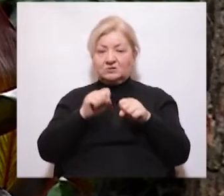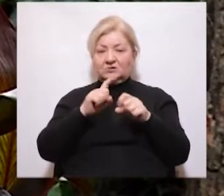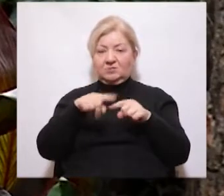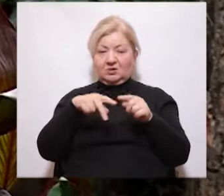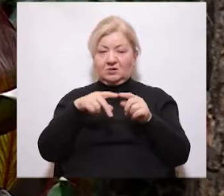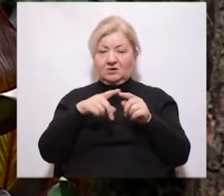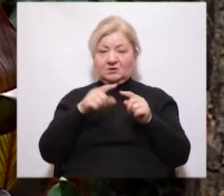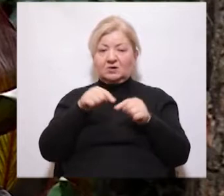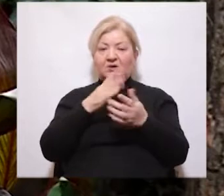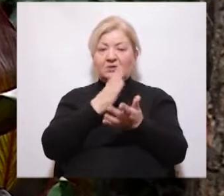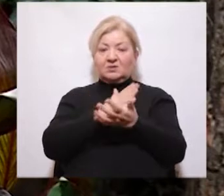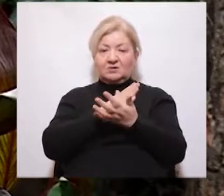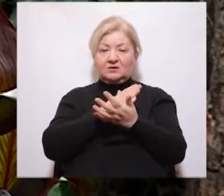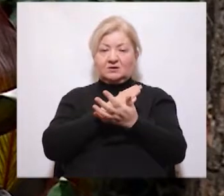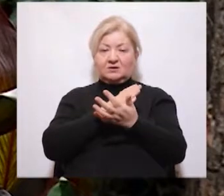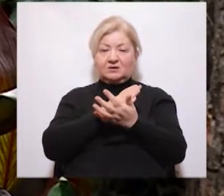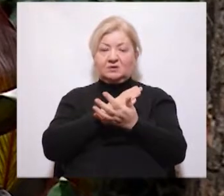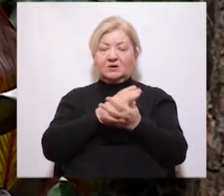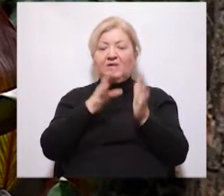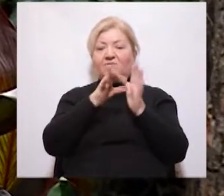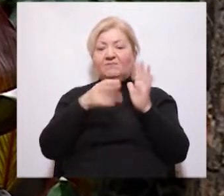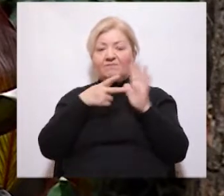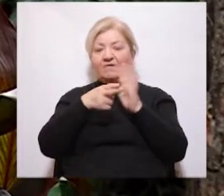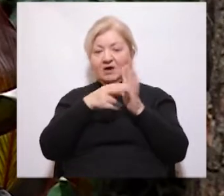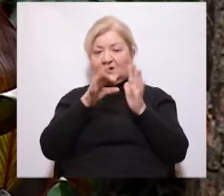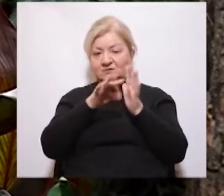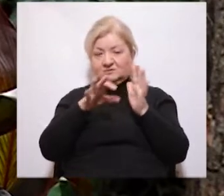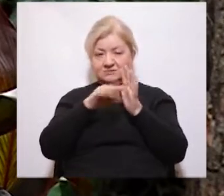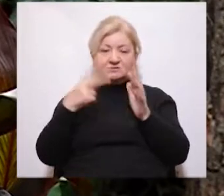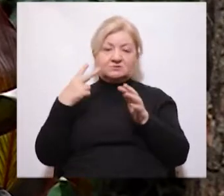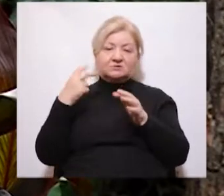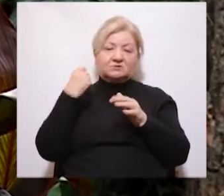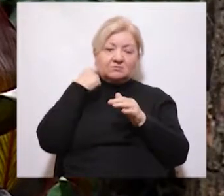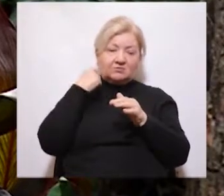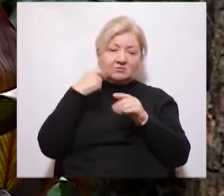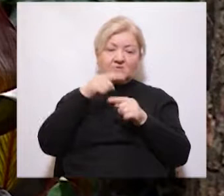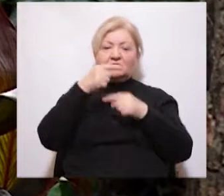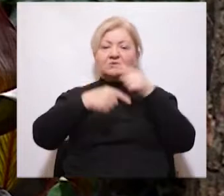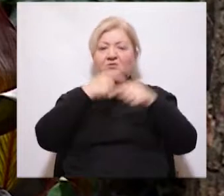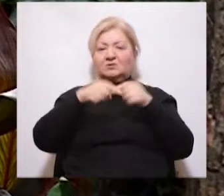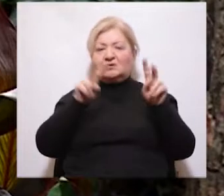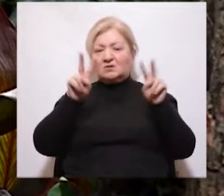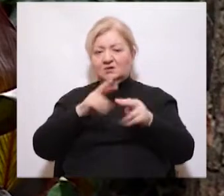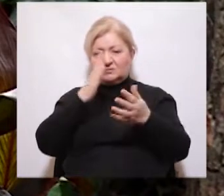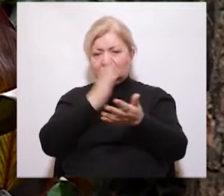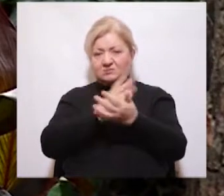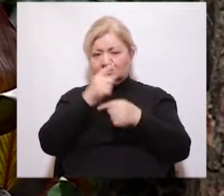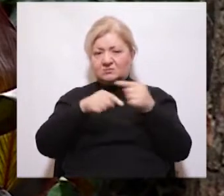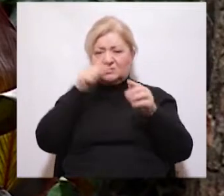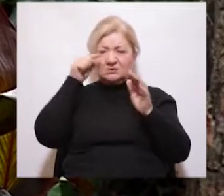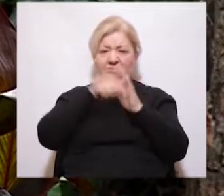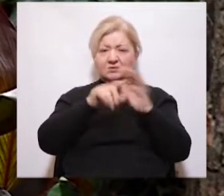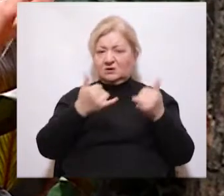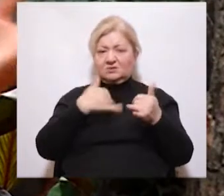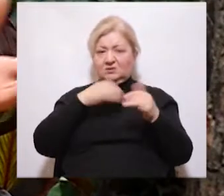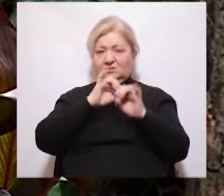რაც თვალწინ დაგვედგება, ეს არის ვაზი, ღვინო. ჩვენ ამ მხრივ მრავალსაუკუნოვანი ტრადიცია გვაქვს, ამაში